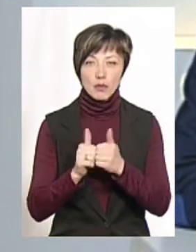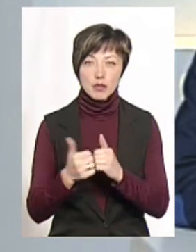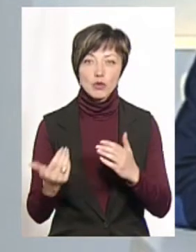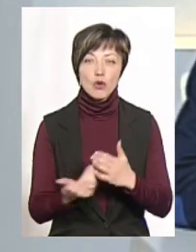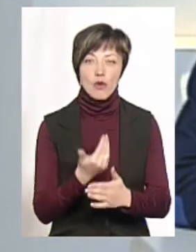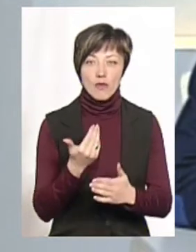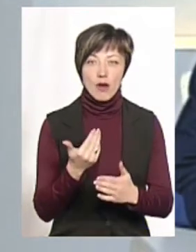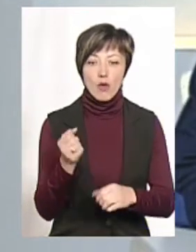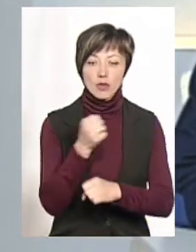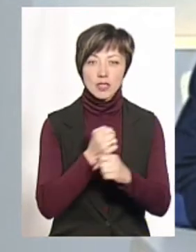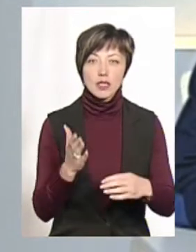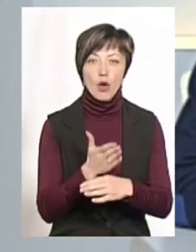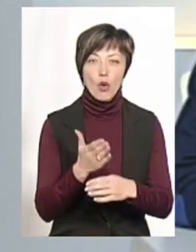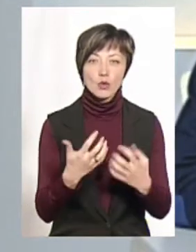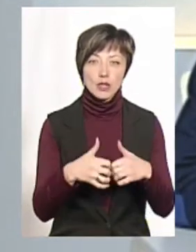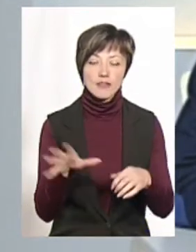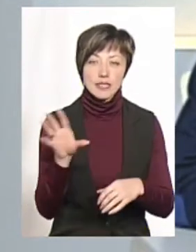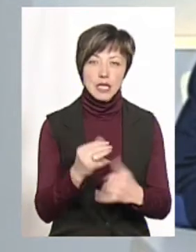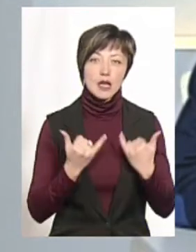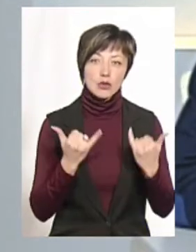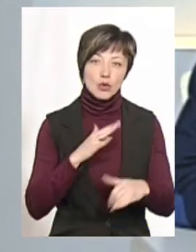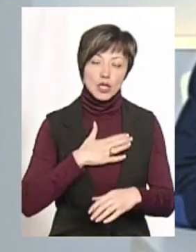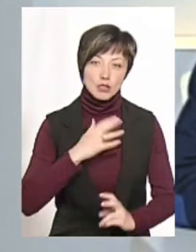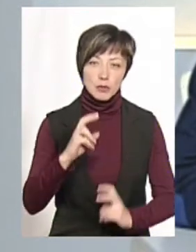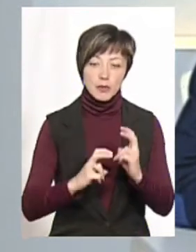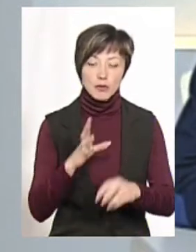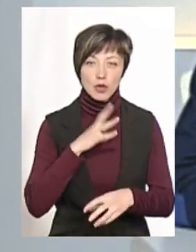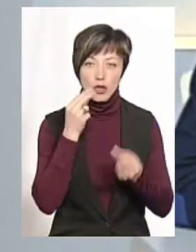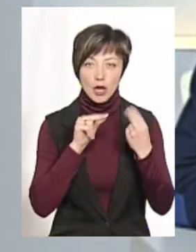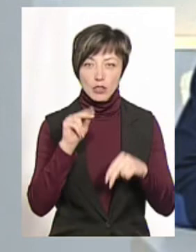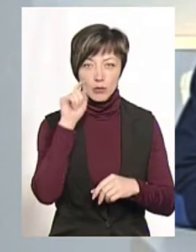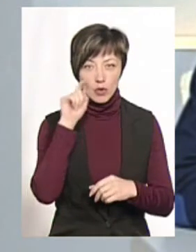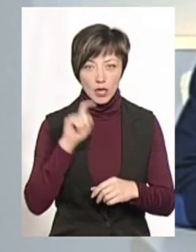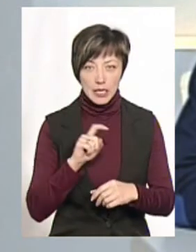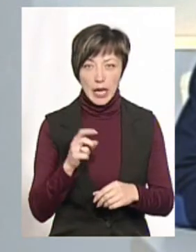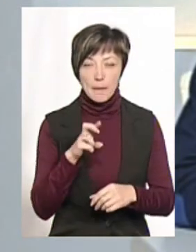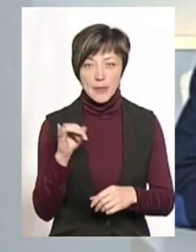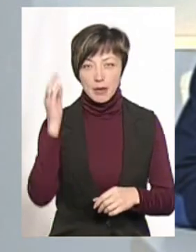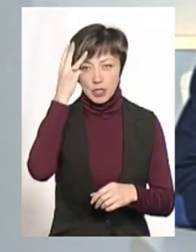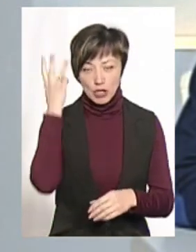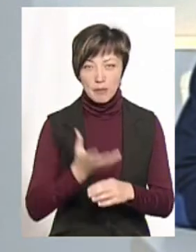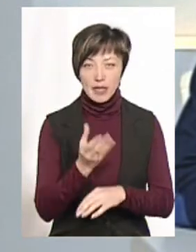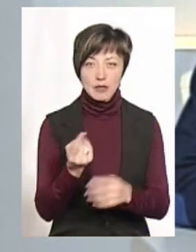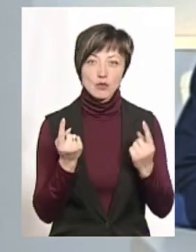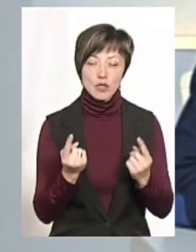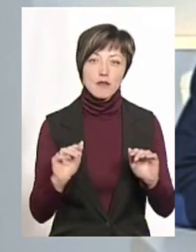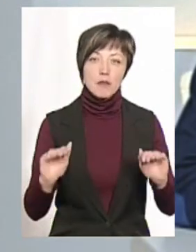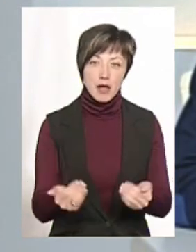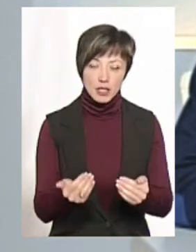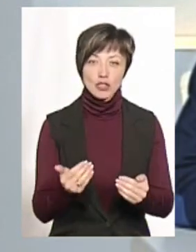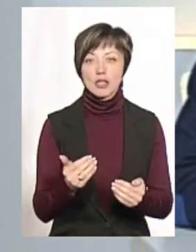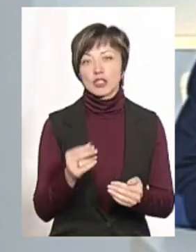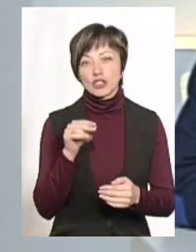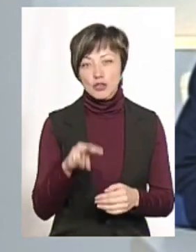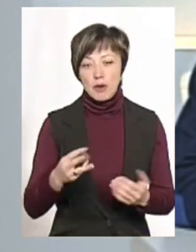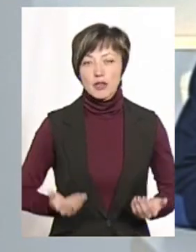теплообмінники, нова когенераційна установка. Це все для того, аби наші підприємства були кращими в Україні, і аби хмельничани платили суттєво менше,